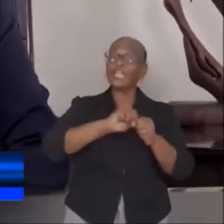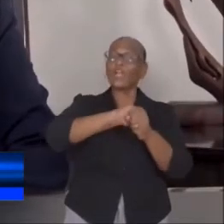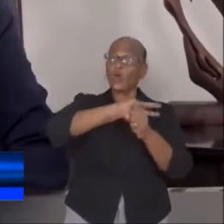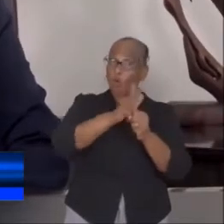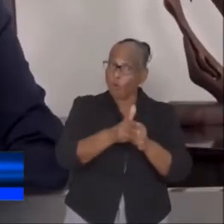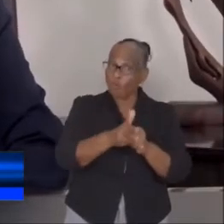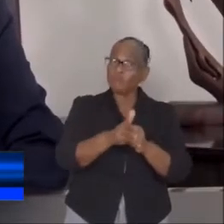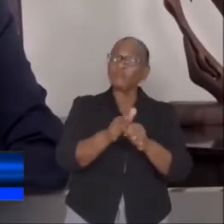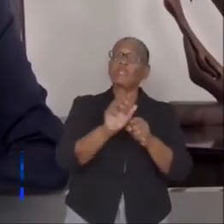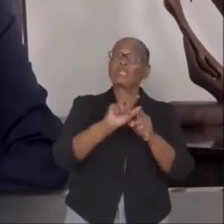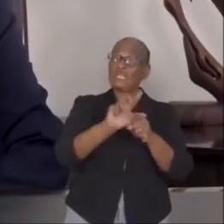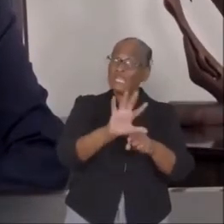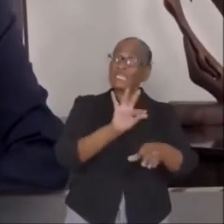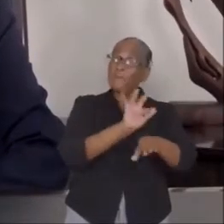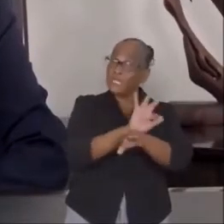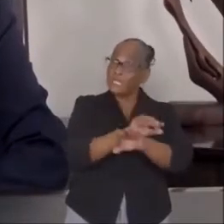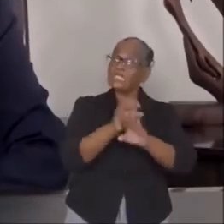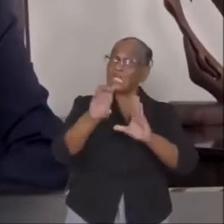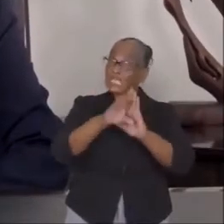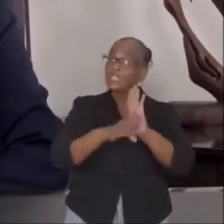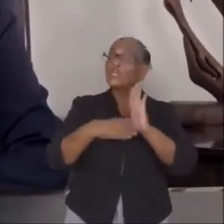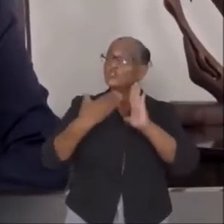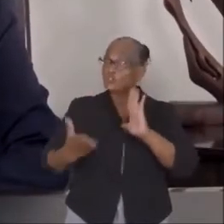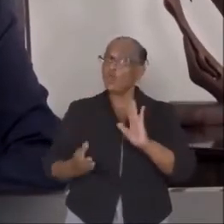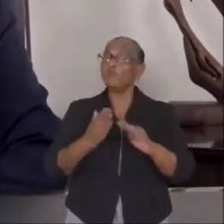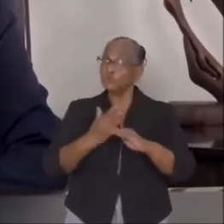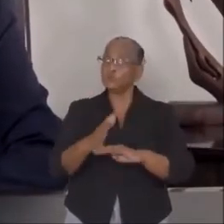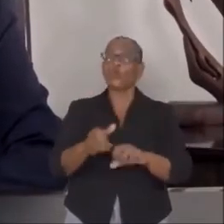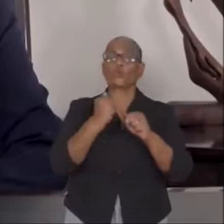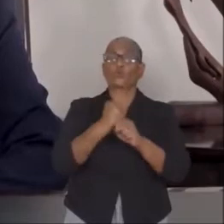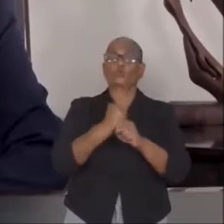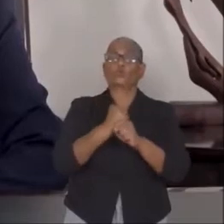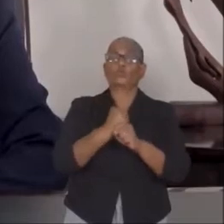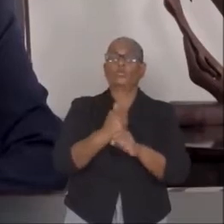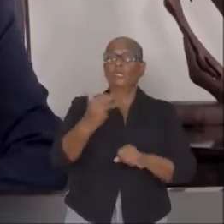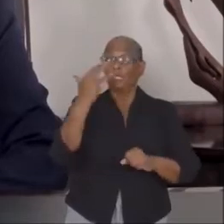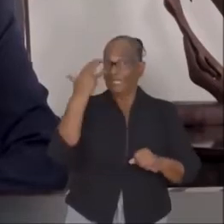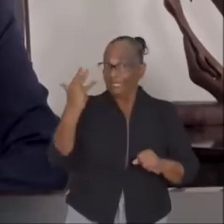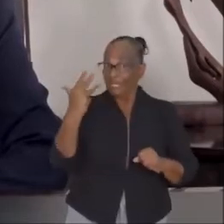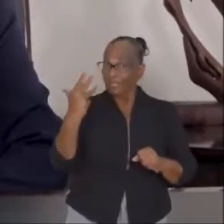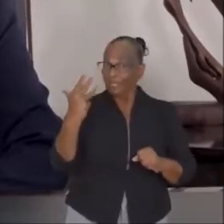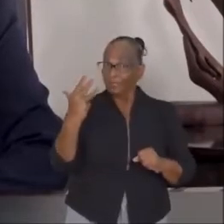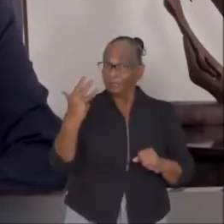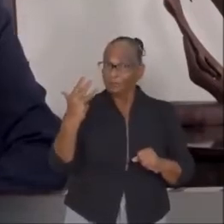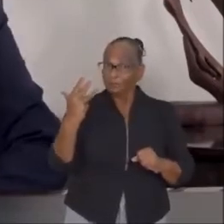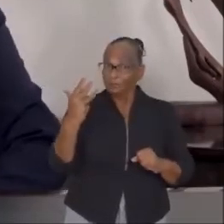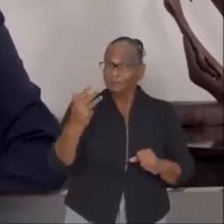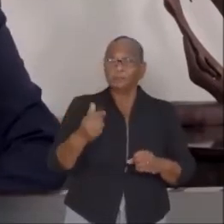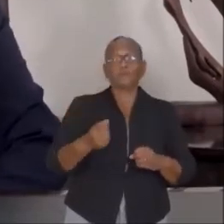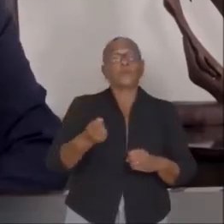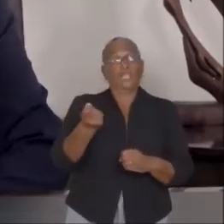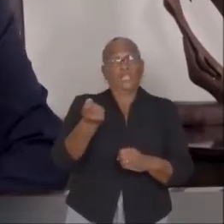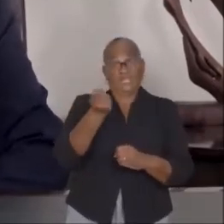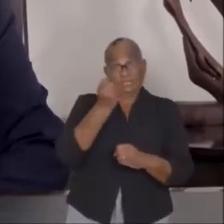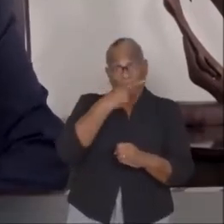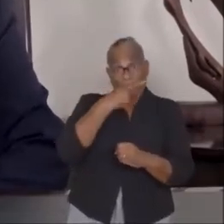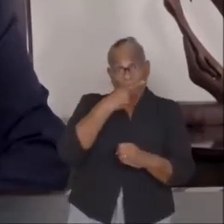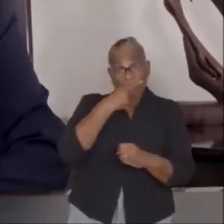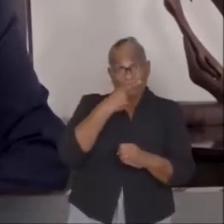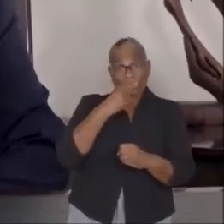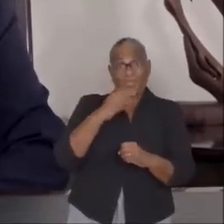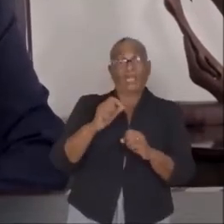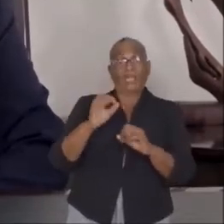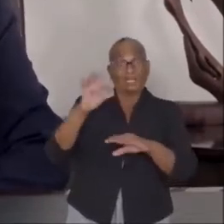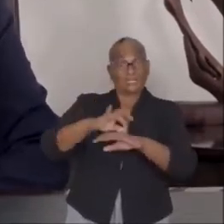het ministerie ontwikkelde COVID-19-preventieprotocollen. 9. De operatie